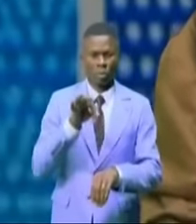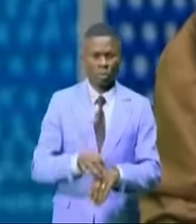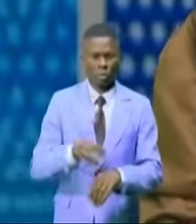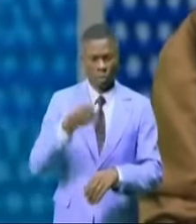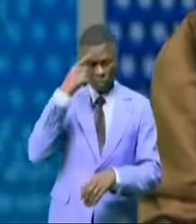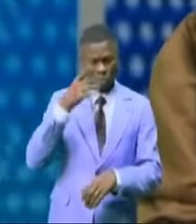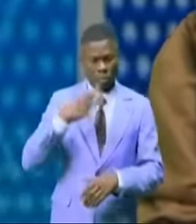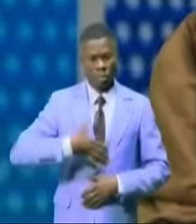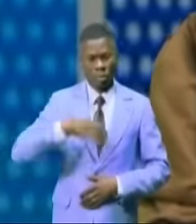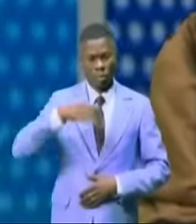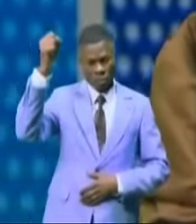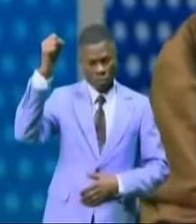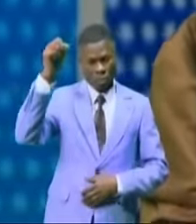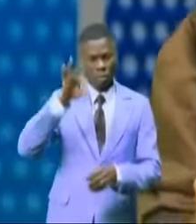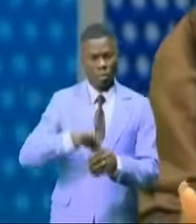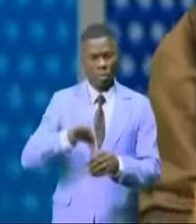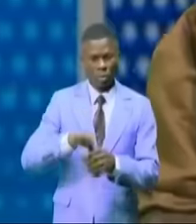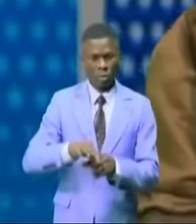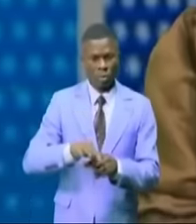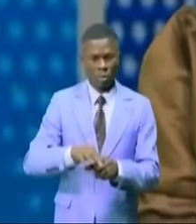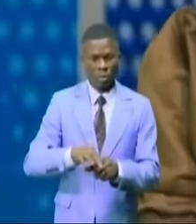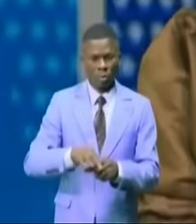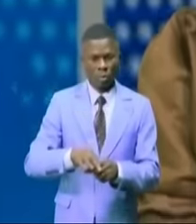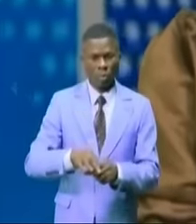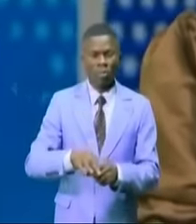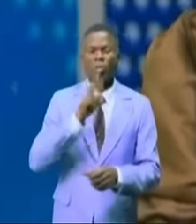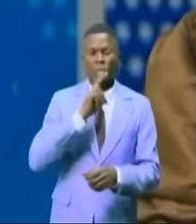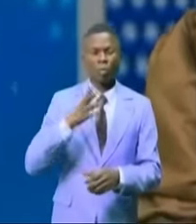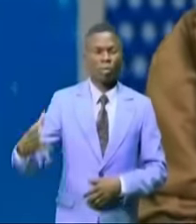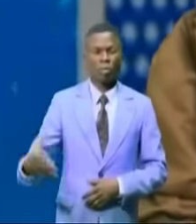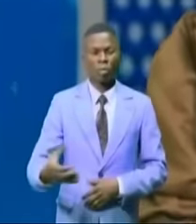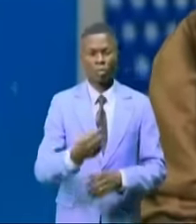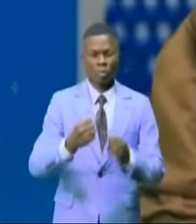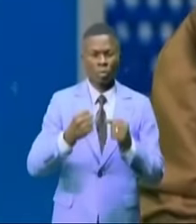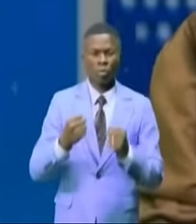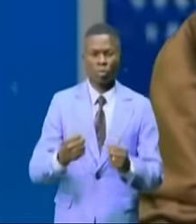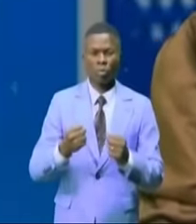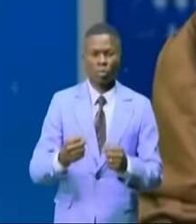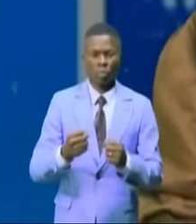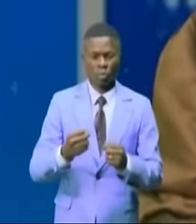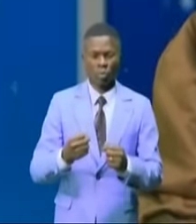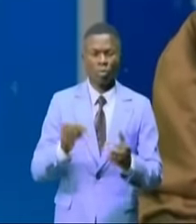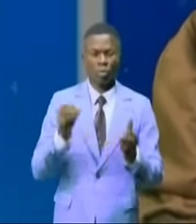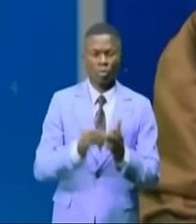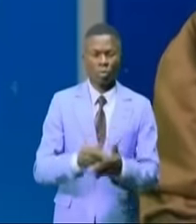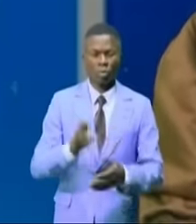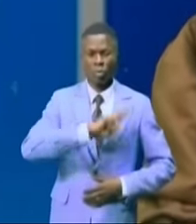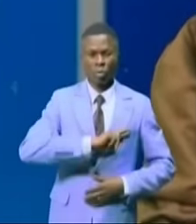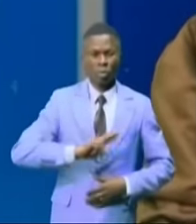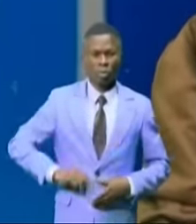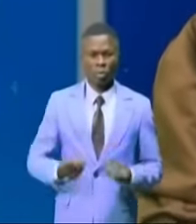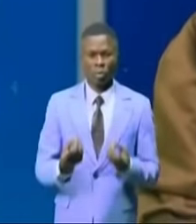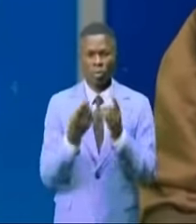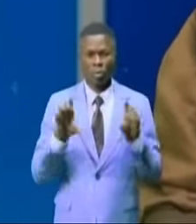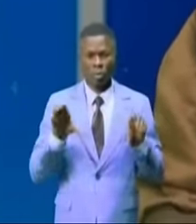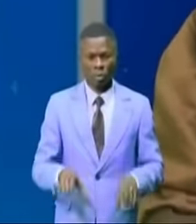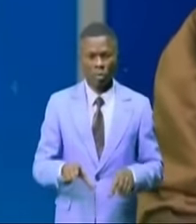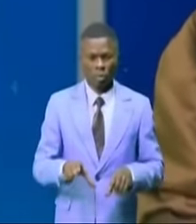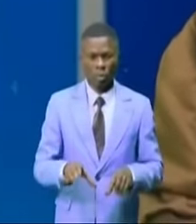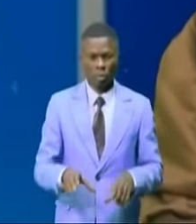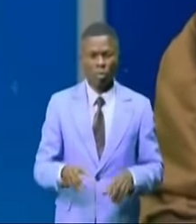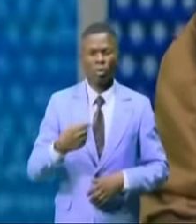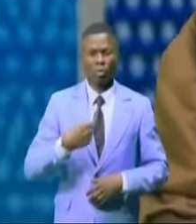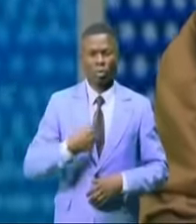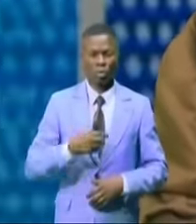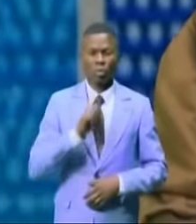pouvoir briguer, donc, pas briguer, mais réellement prendre, présider demain aux destinées du Congo. Donc, voilà, je